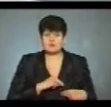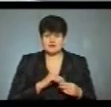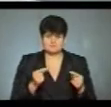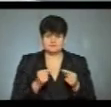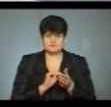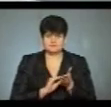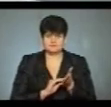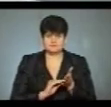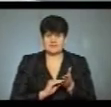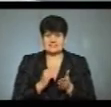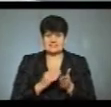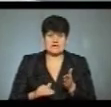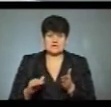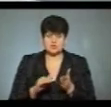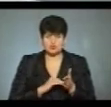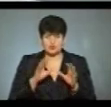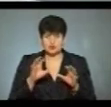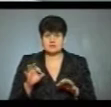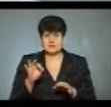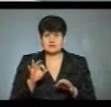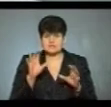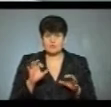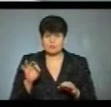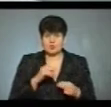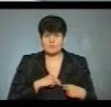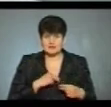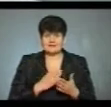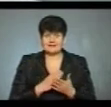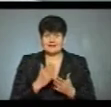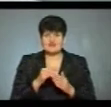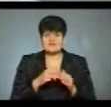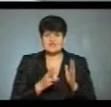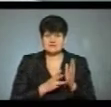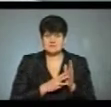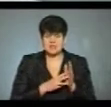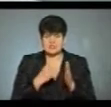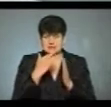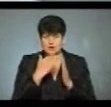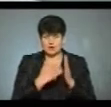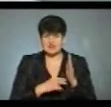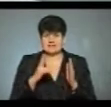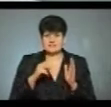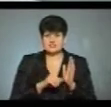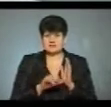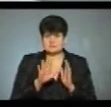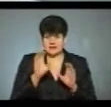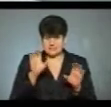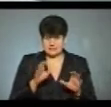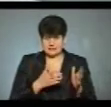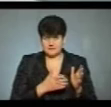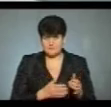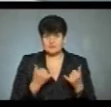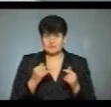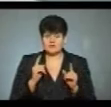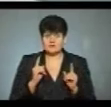записано, що скасовується Кодекс законів про працю, де є 18 розділів і 265 статей, а в